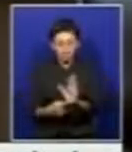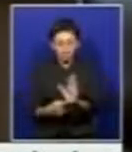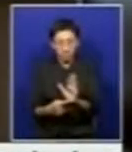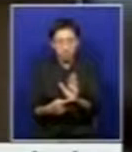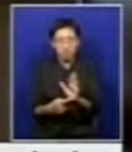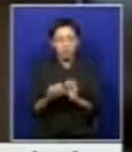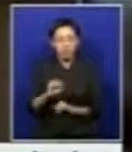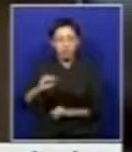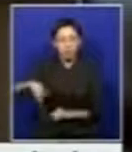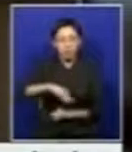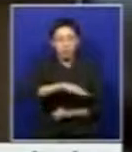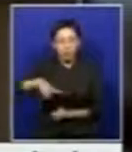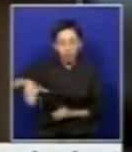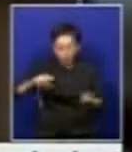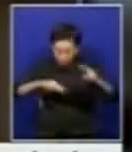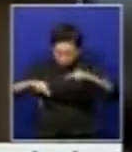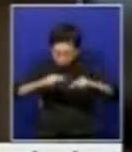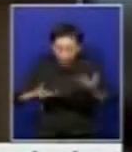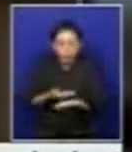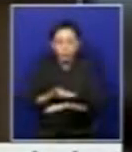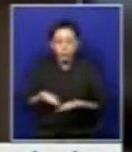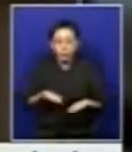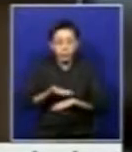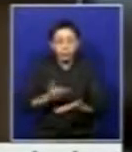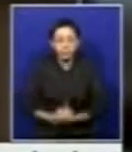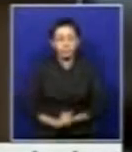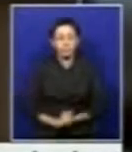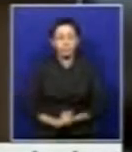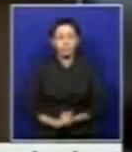งนี้ท่านประธานที่เคารพครับ